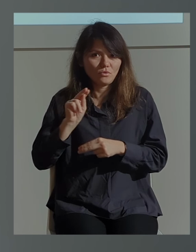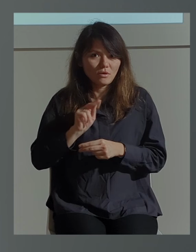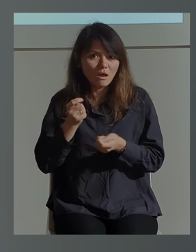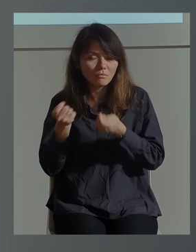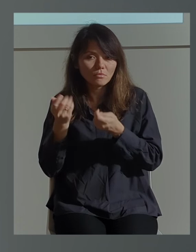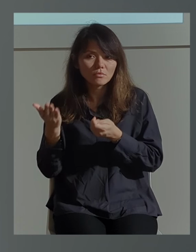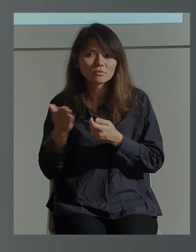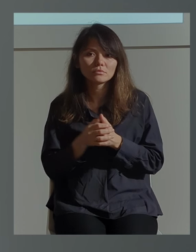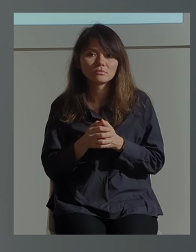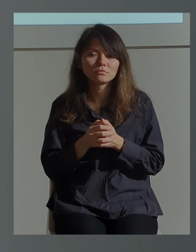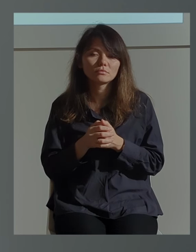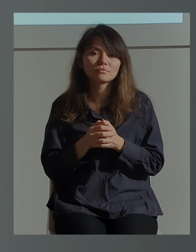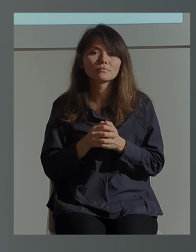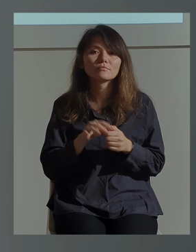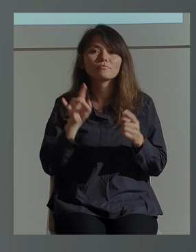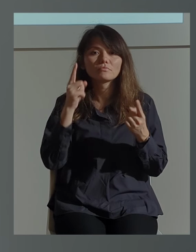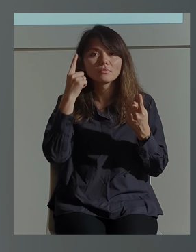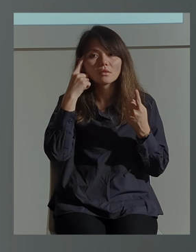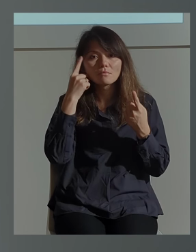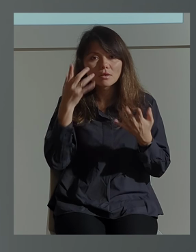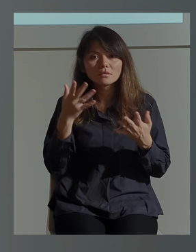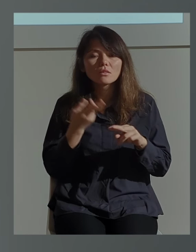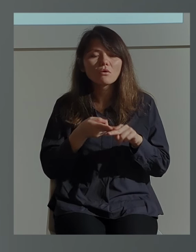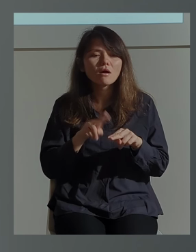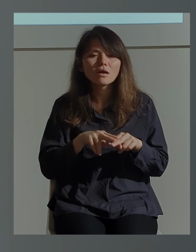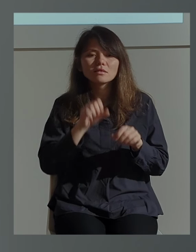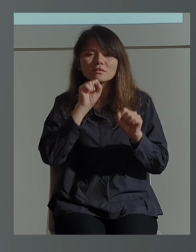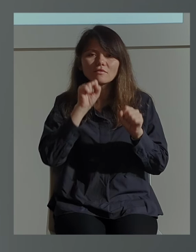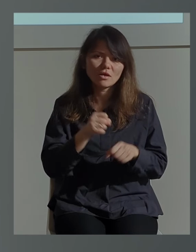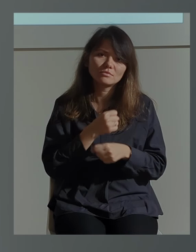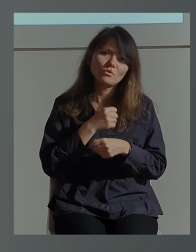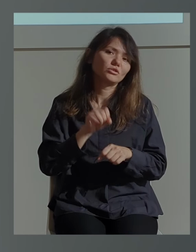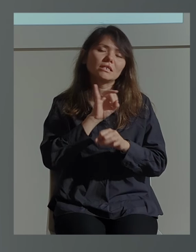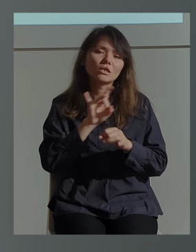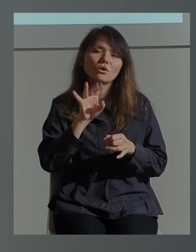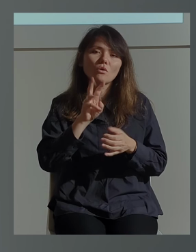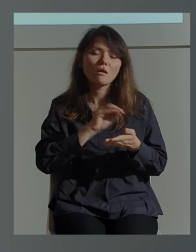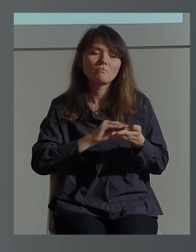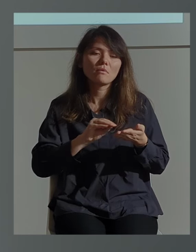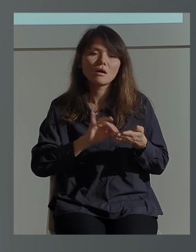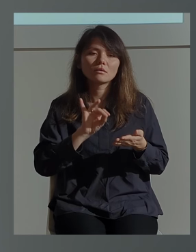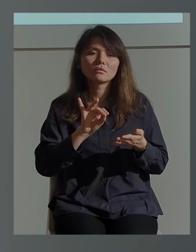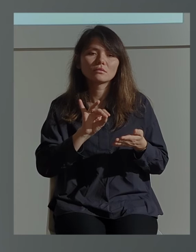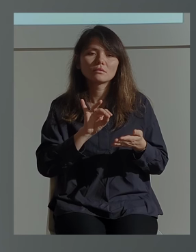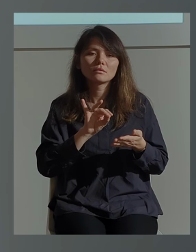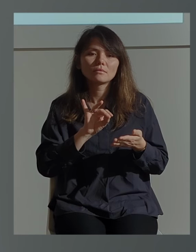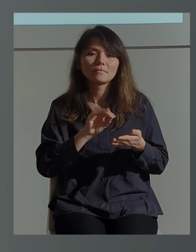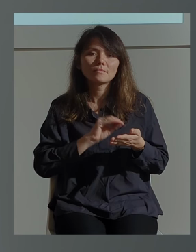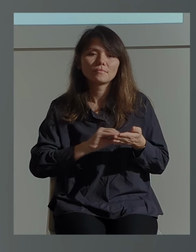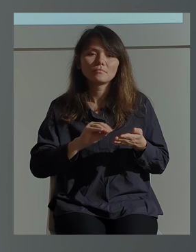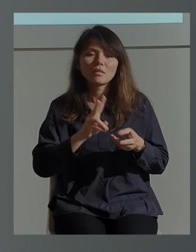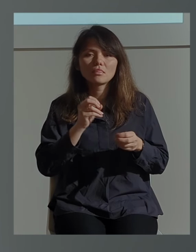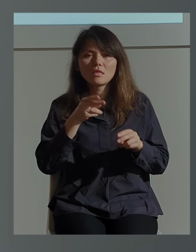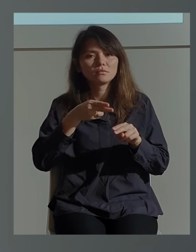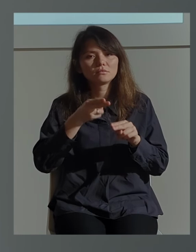работает Понятно однако Это совершенно невозможно и Роман безусловно остаётся